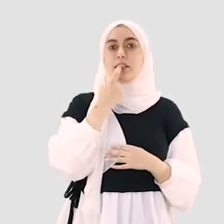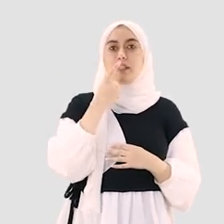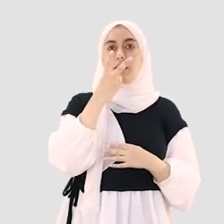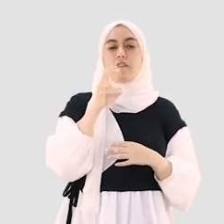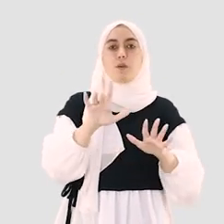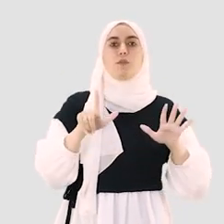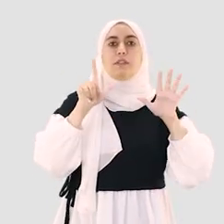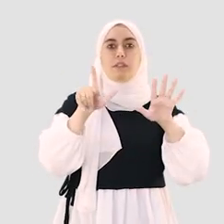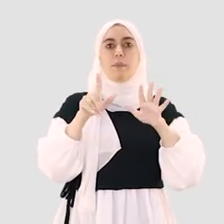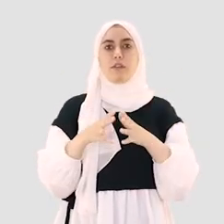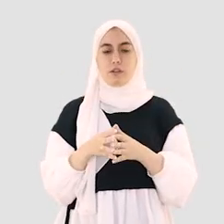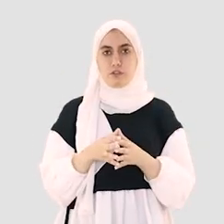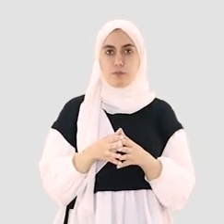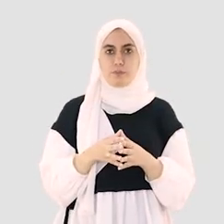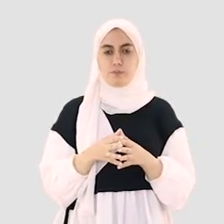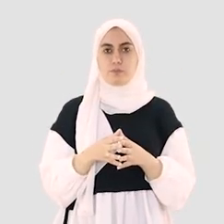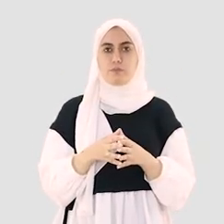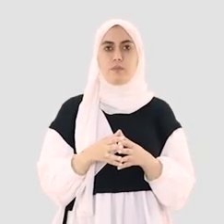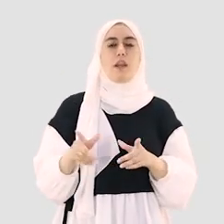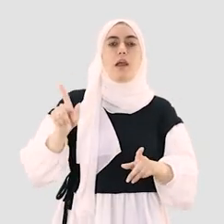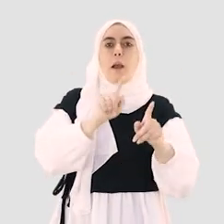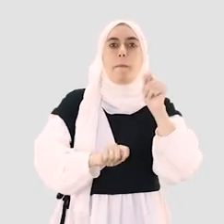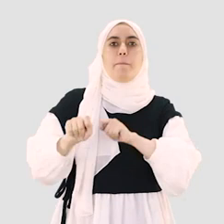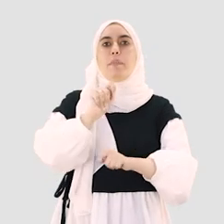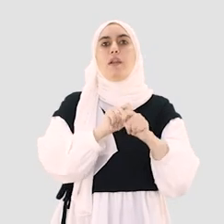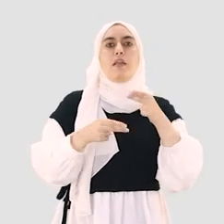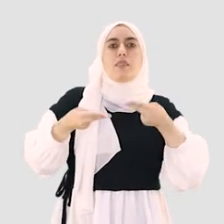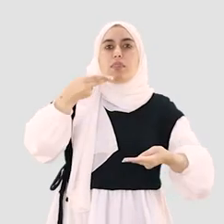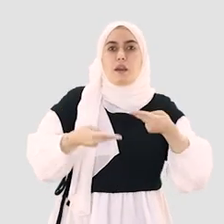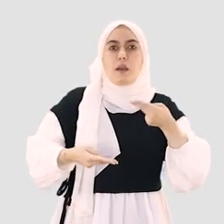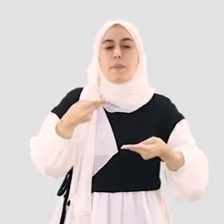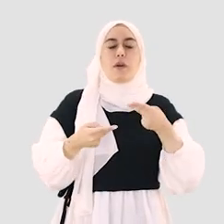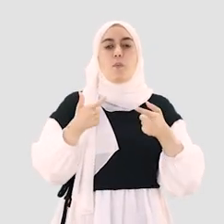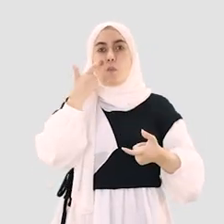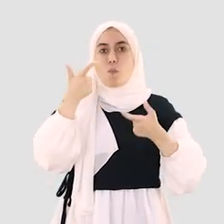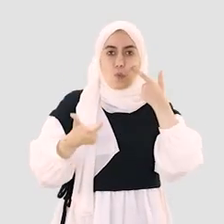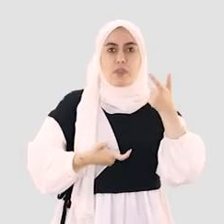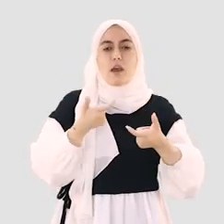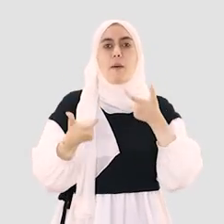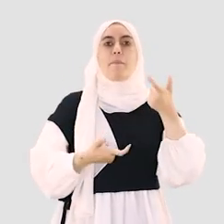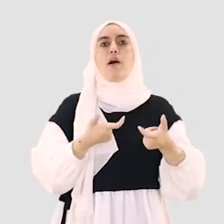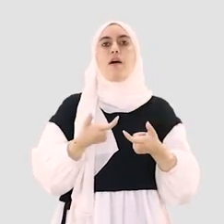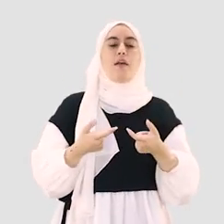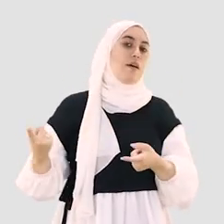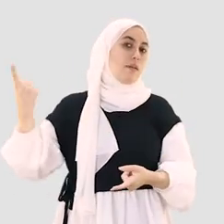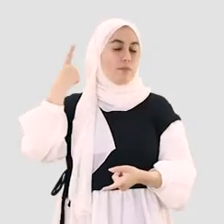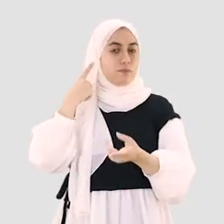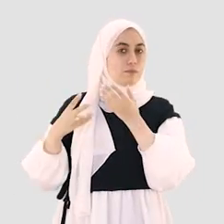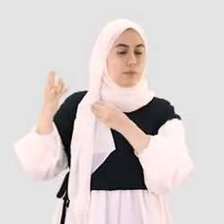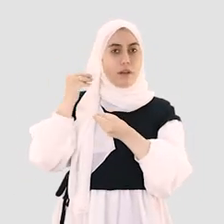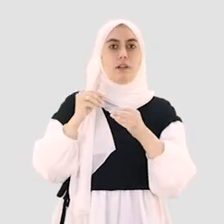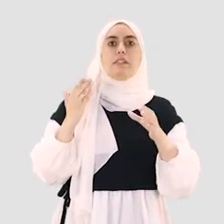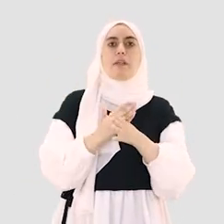لسنه 2017 انشاءوا اليه واضحه للتقييم والمتابعه واخذ التغذيه